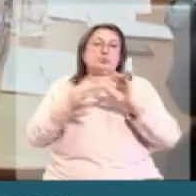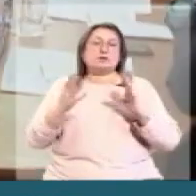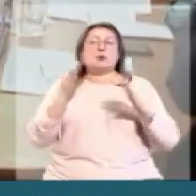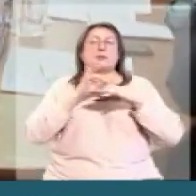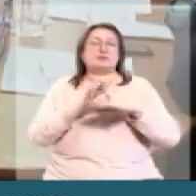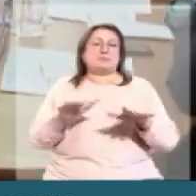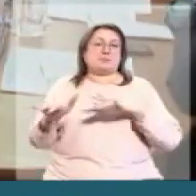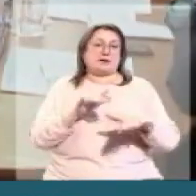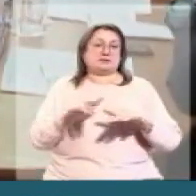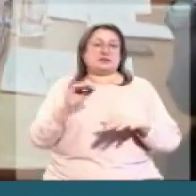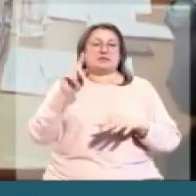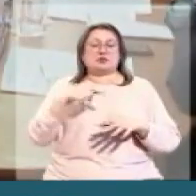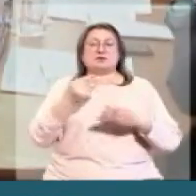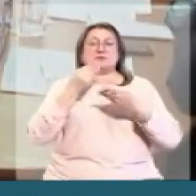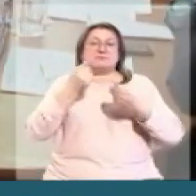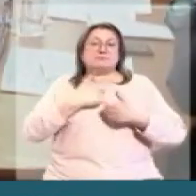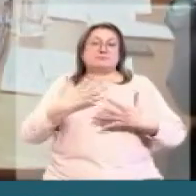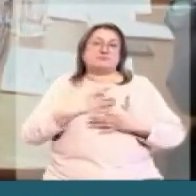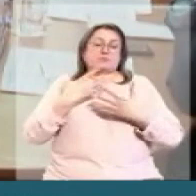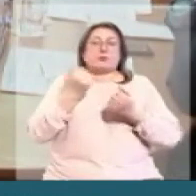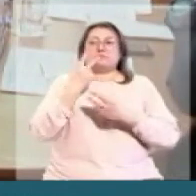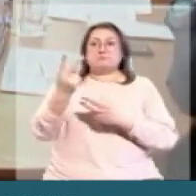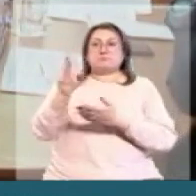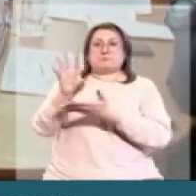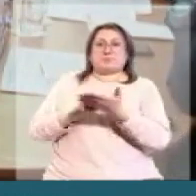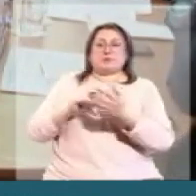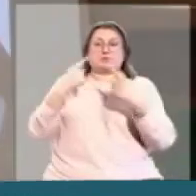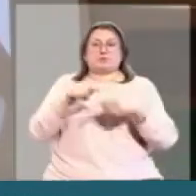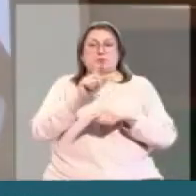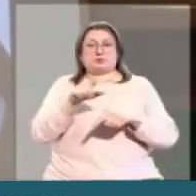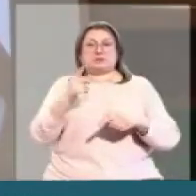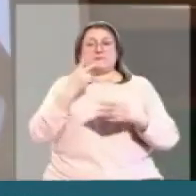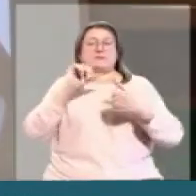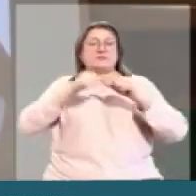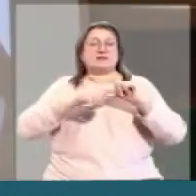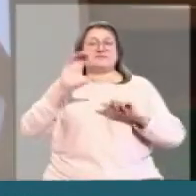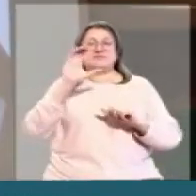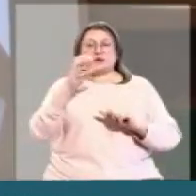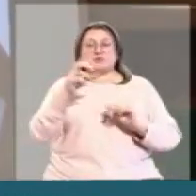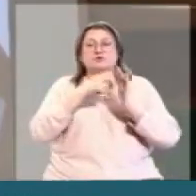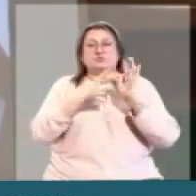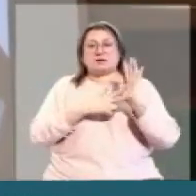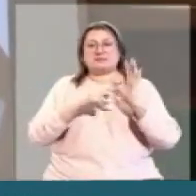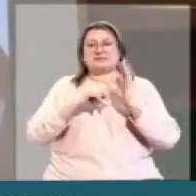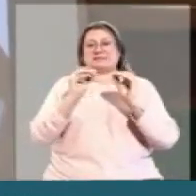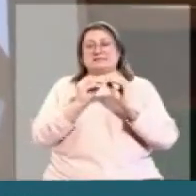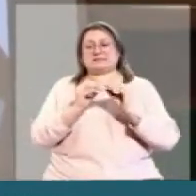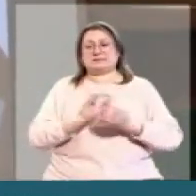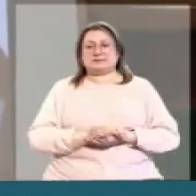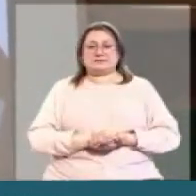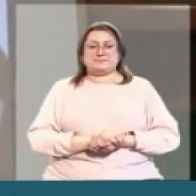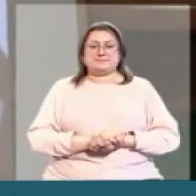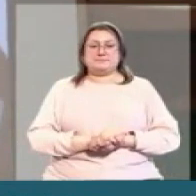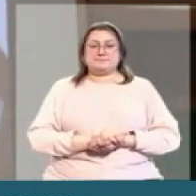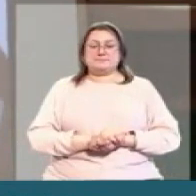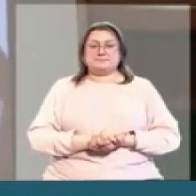прошедшем мероприятии, а также вдохновиться примером других людей. Смотрите нас по средам в 18:10. Маргарита Иванова,